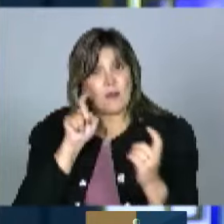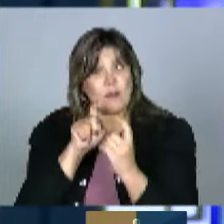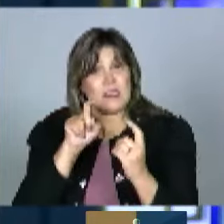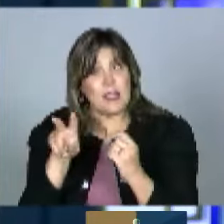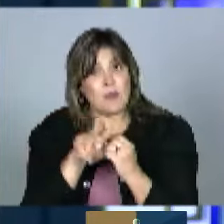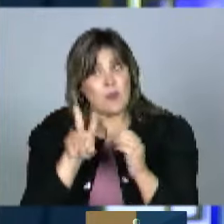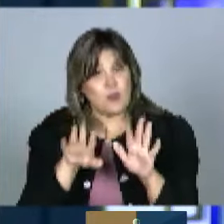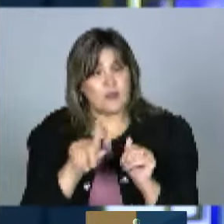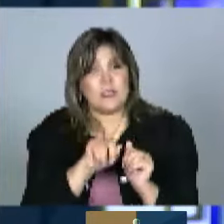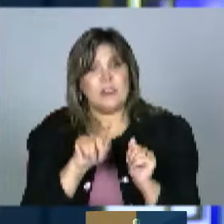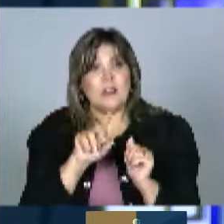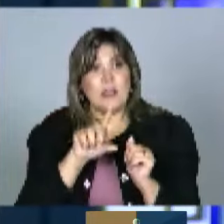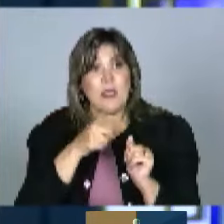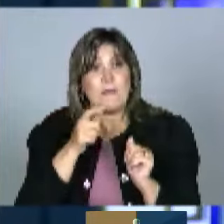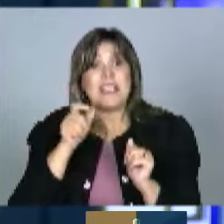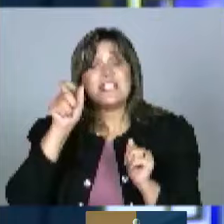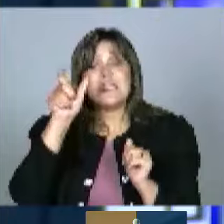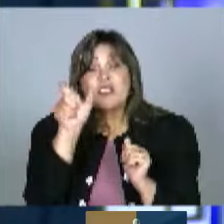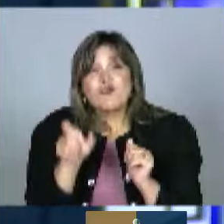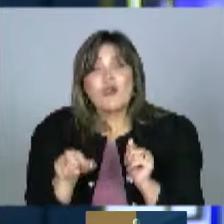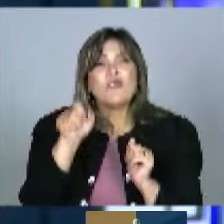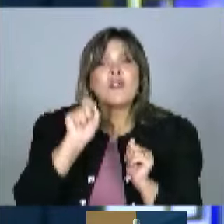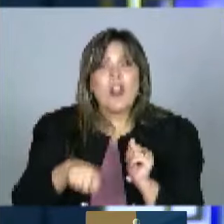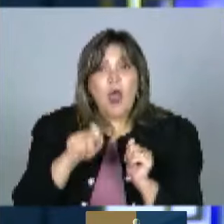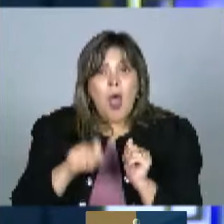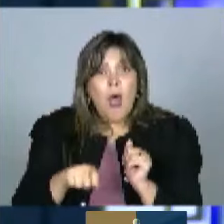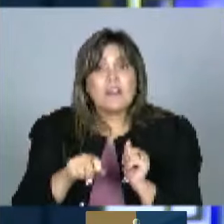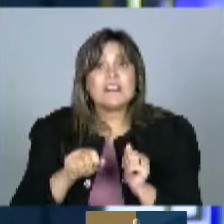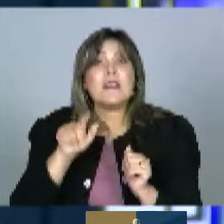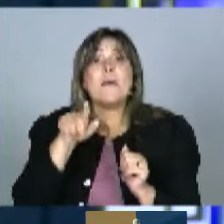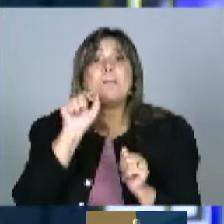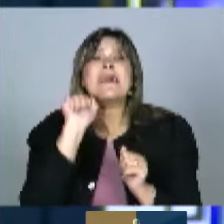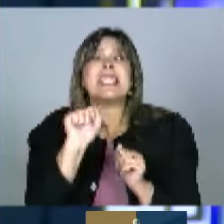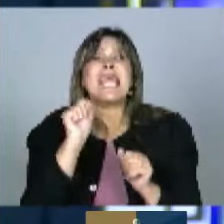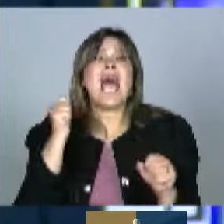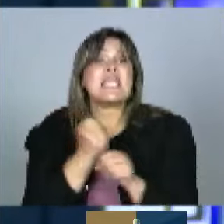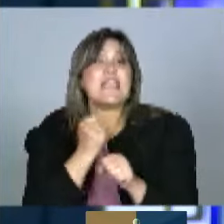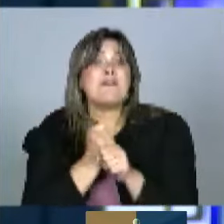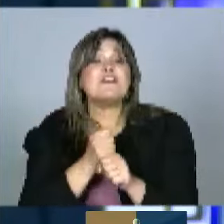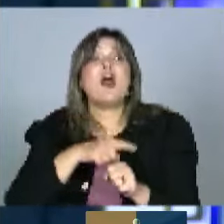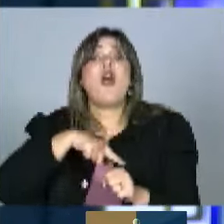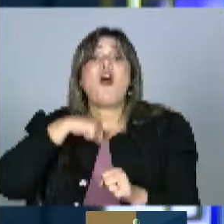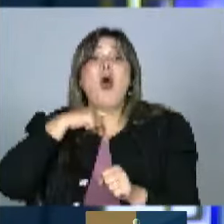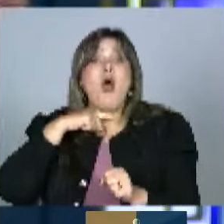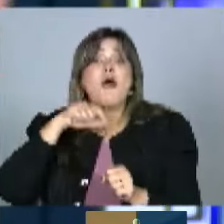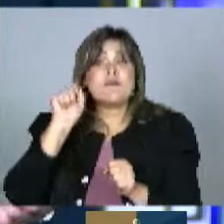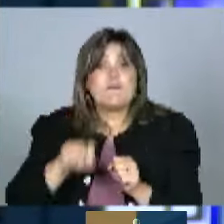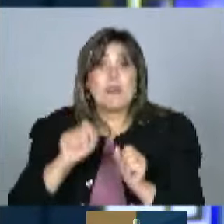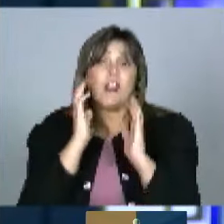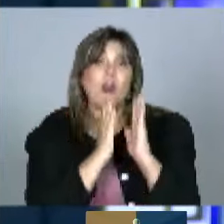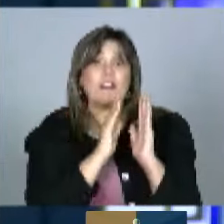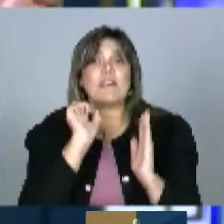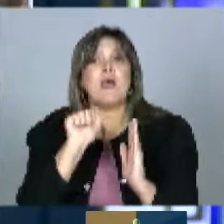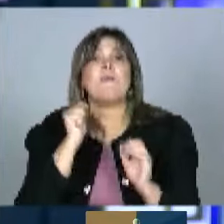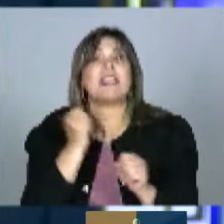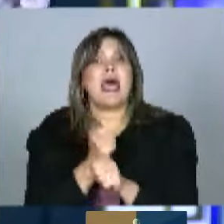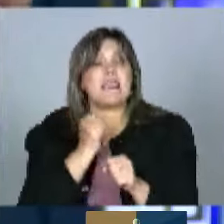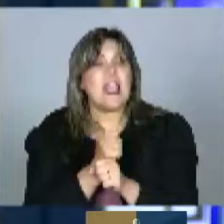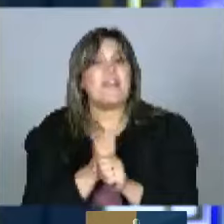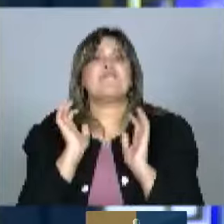المستاجر اما قاضي التنفيذ خاص بقضايا التنفيذ بنفذ على عقار على